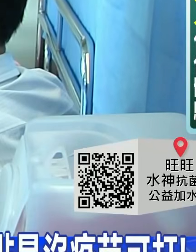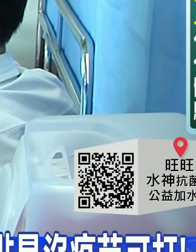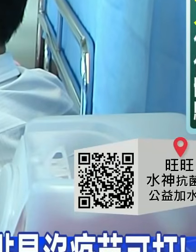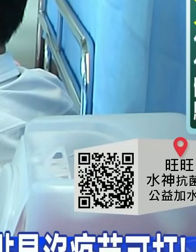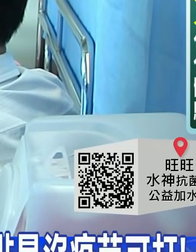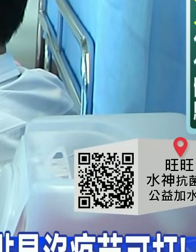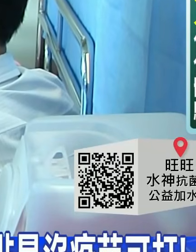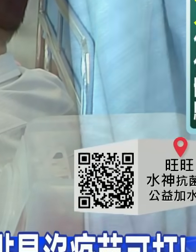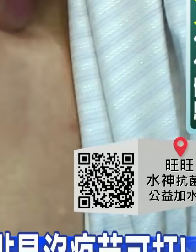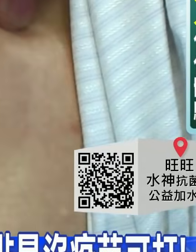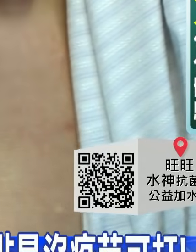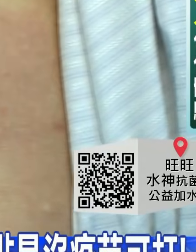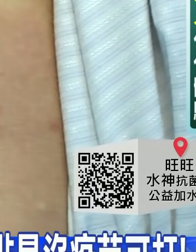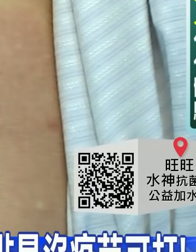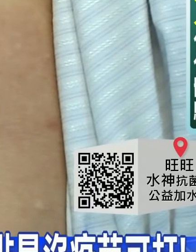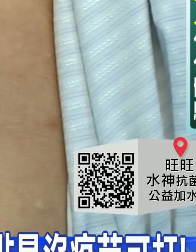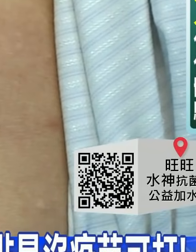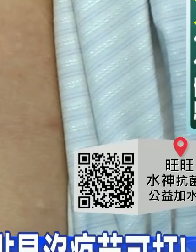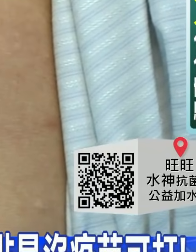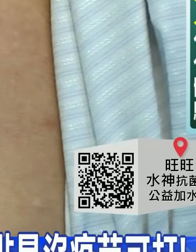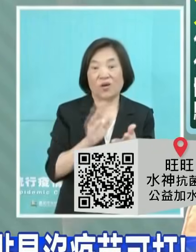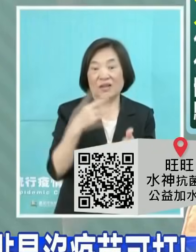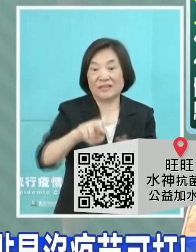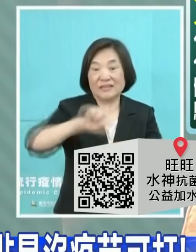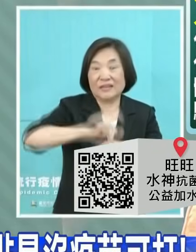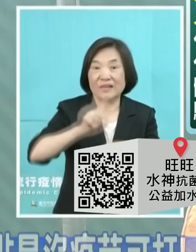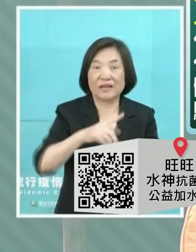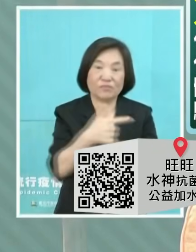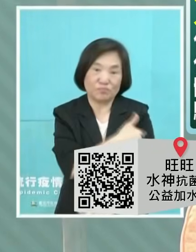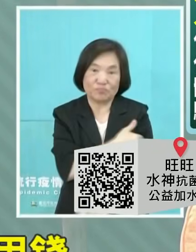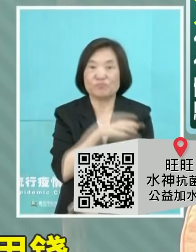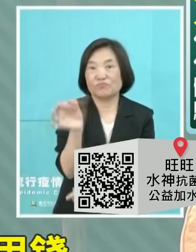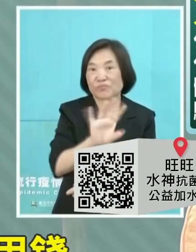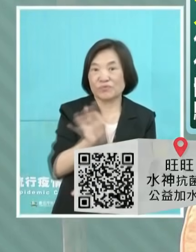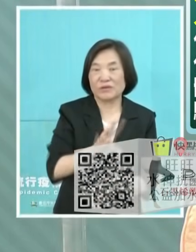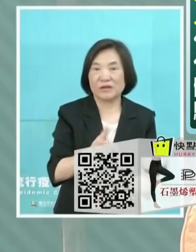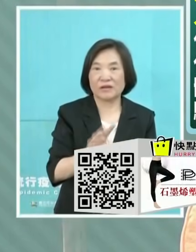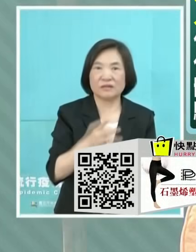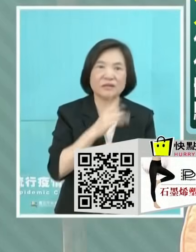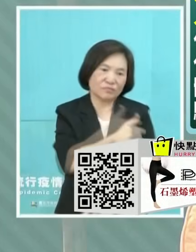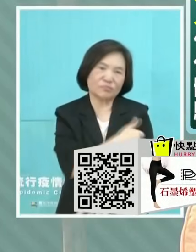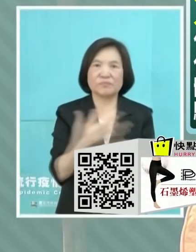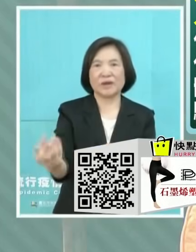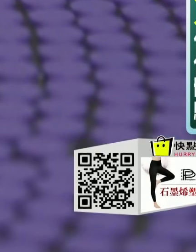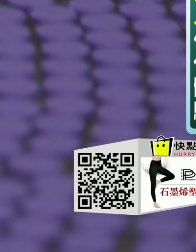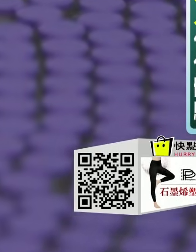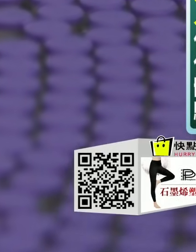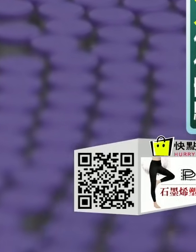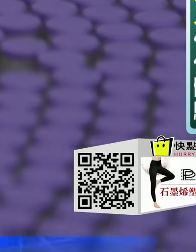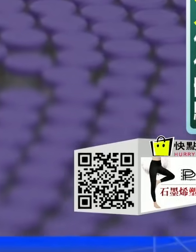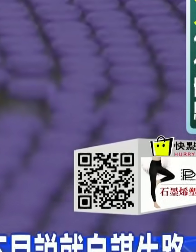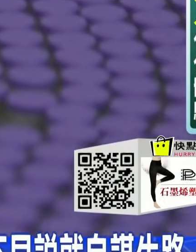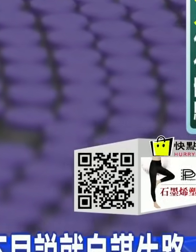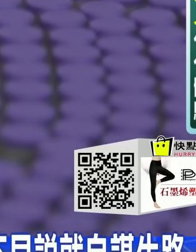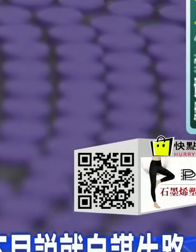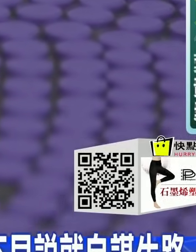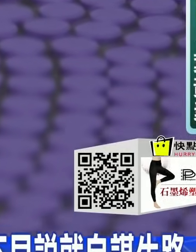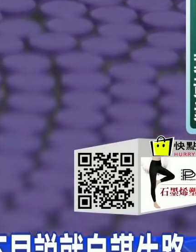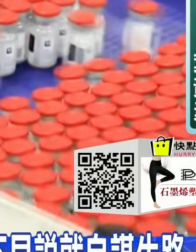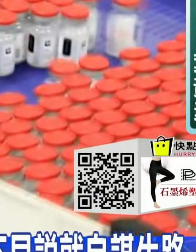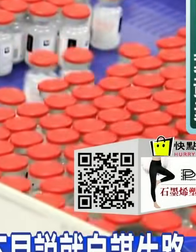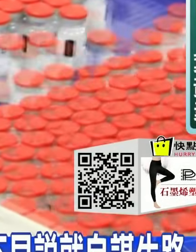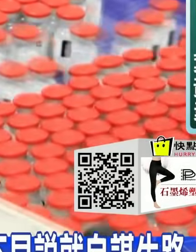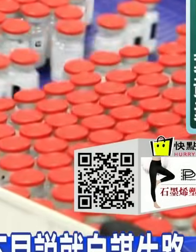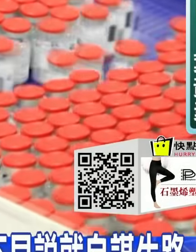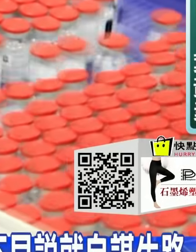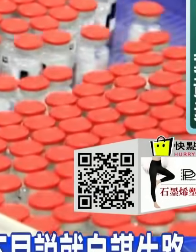评中央说打疫苗免费，但问题在这里： 打疫苗都不用钱，但是没有疫苗，这有什么用呢？ 为何其他国家都能超买